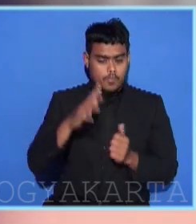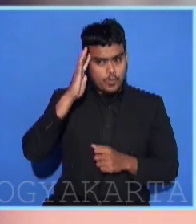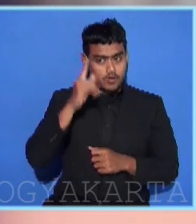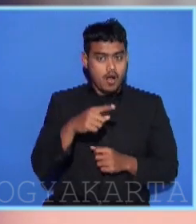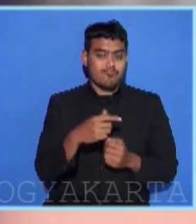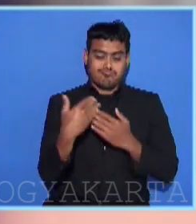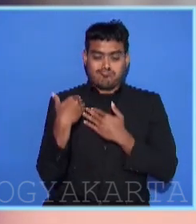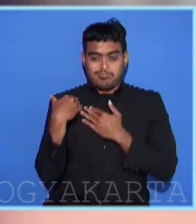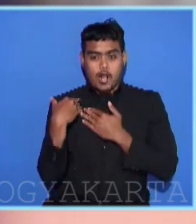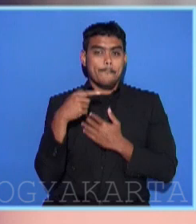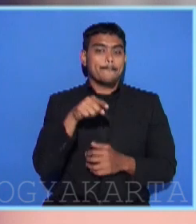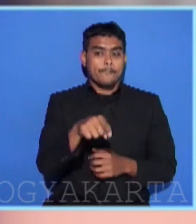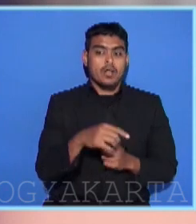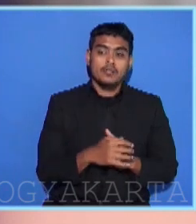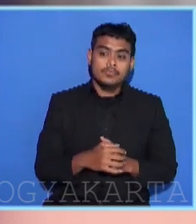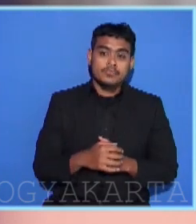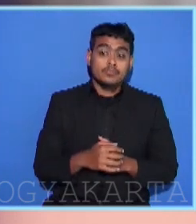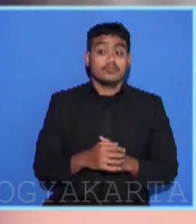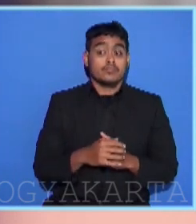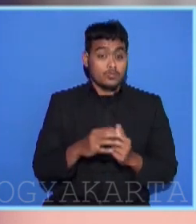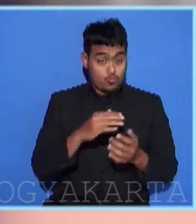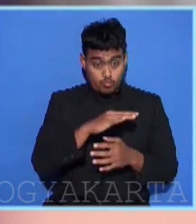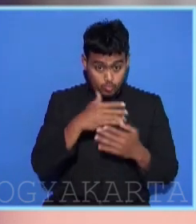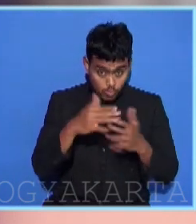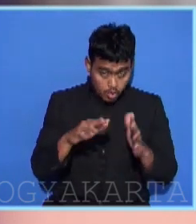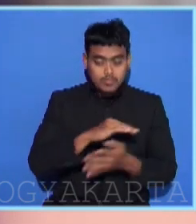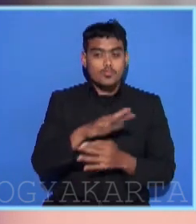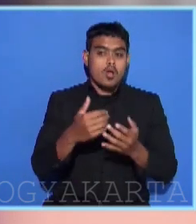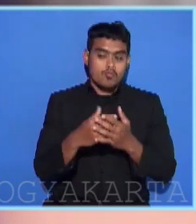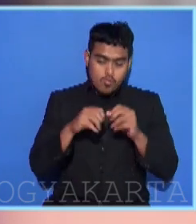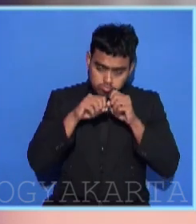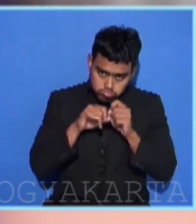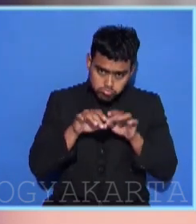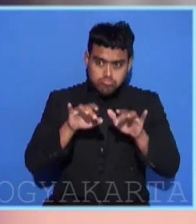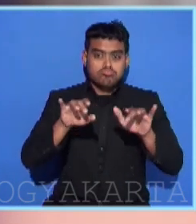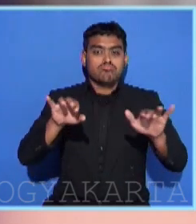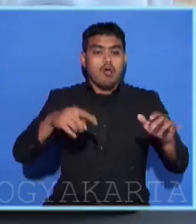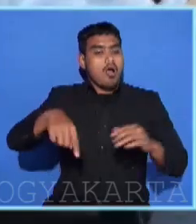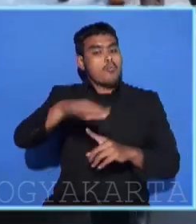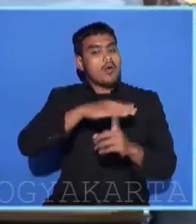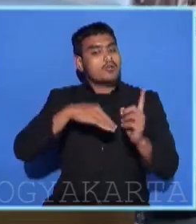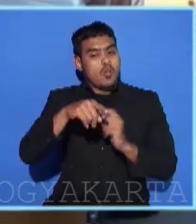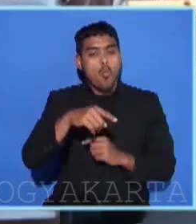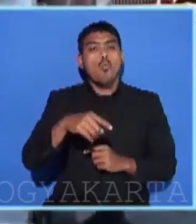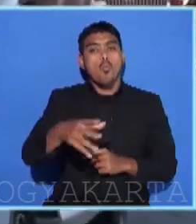dipertanggungjawabkan secara ilmiah. Setelah semuanya selesai, maka harus segera dirilis ke publik.